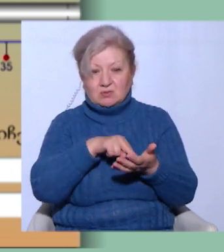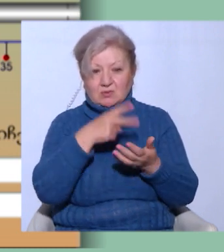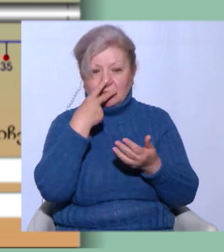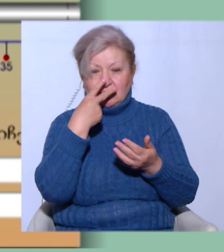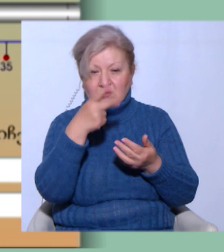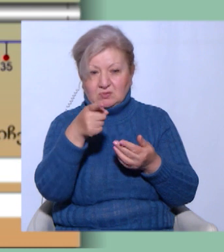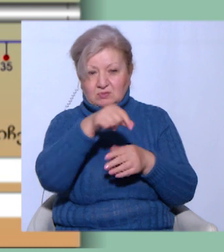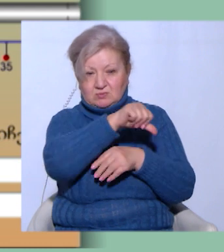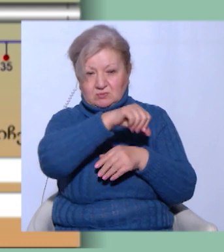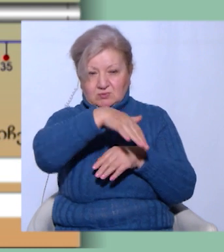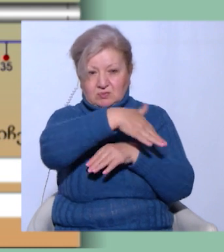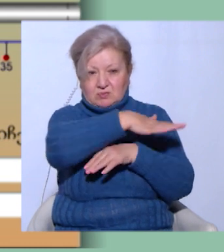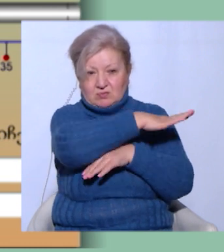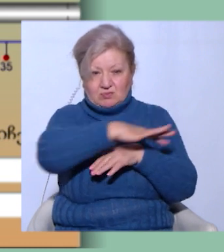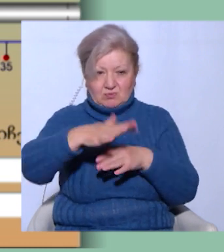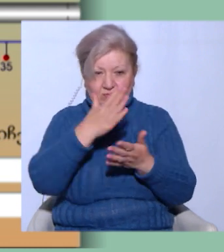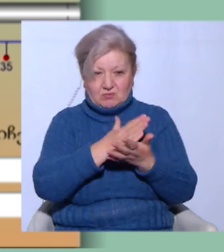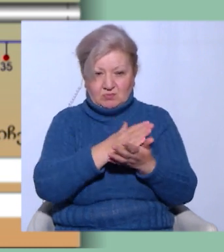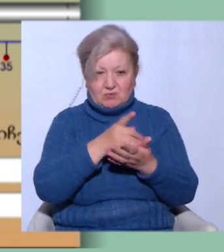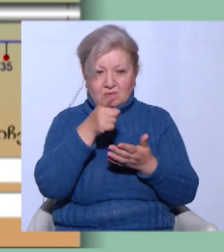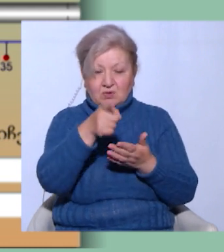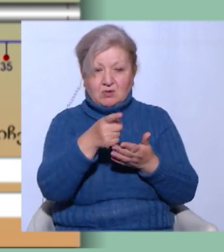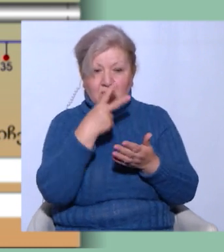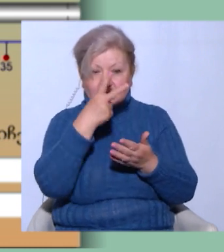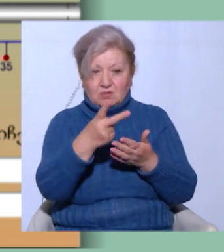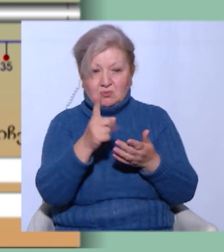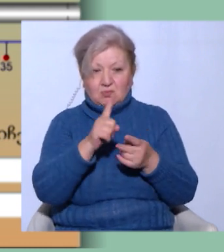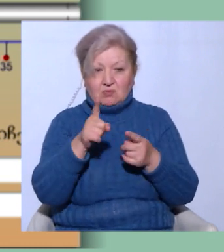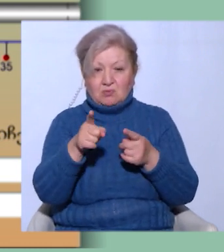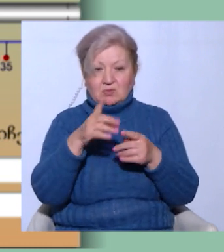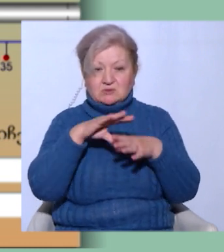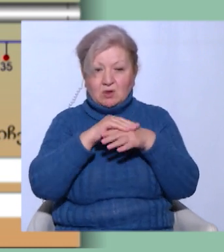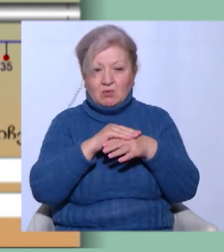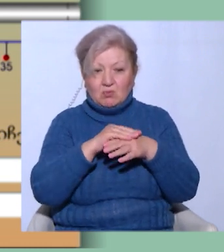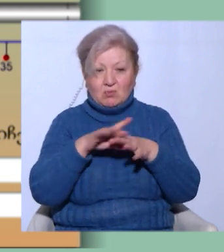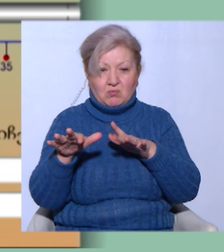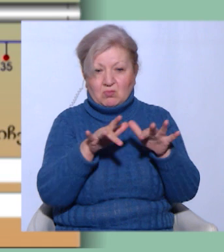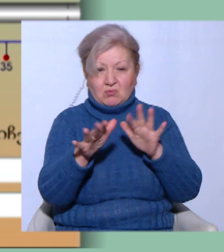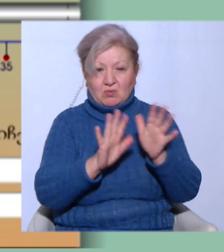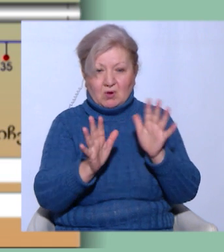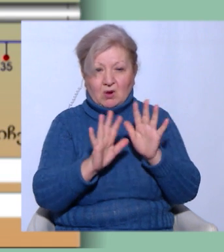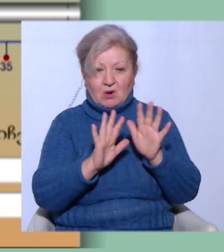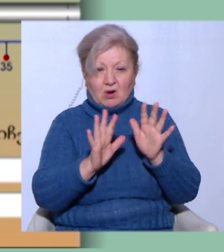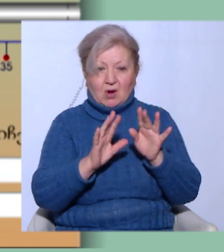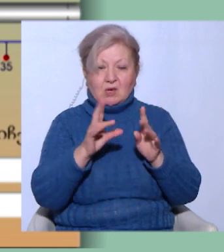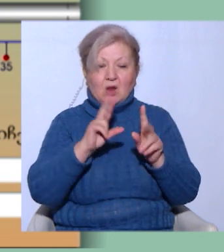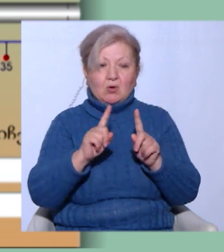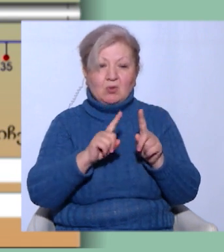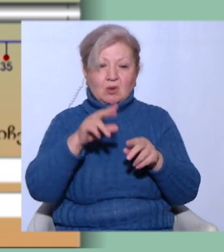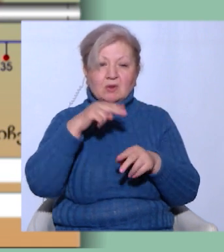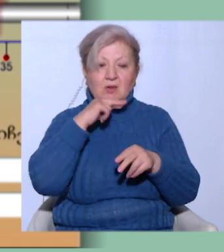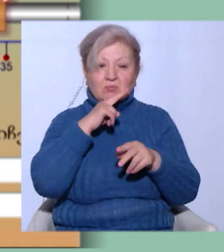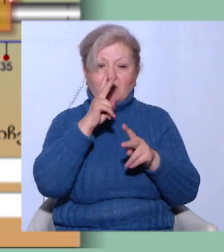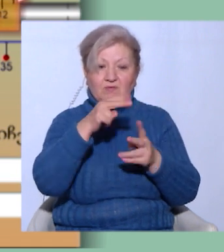დამკვირვებელი, რომელიც დგას პლატფორმაზე, ხედავს, რომ მის მიმართ სხეული არ განძრეულა და არის უძრავი. დამკვირვებელი,